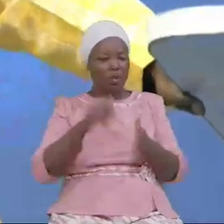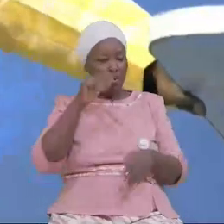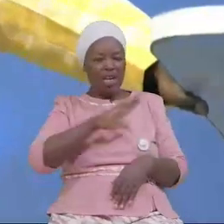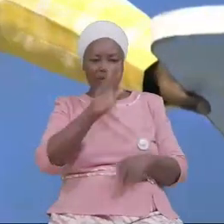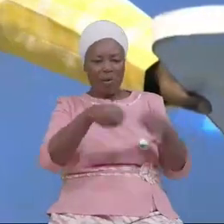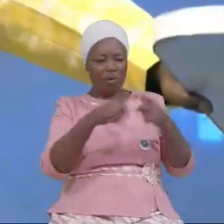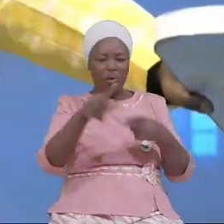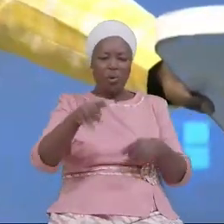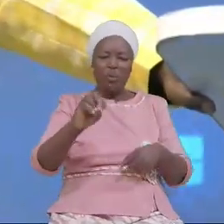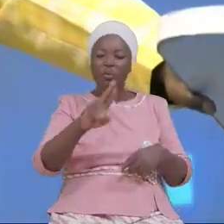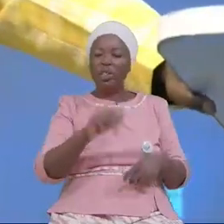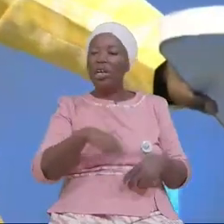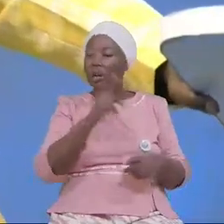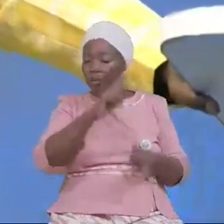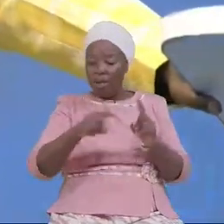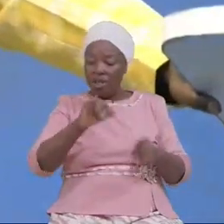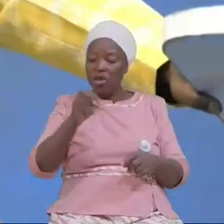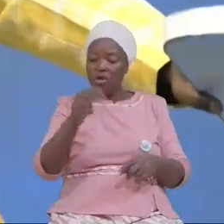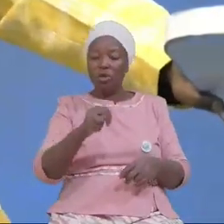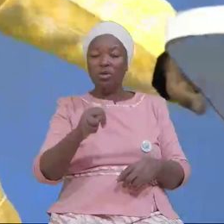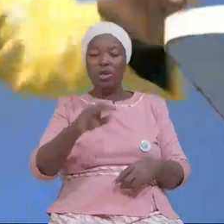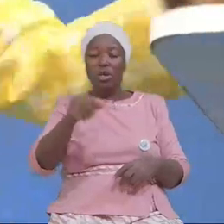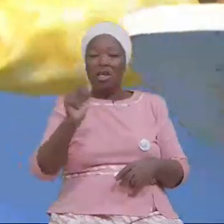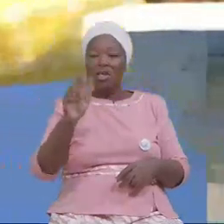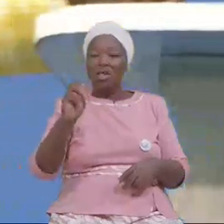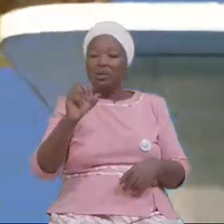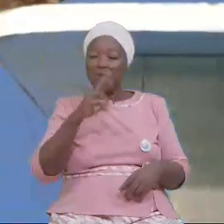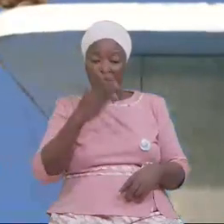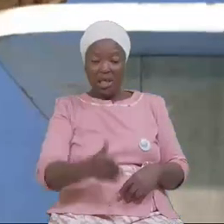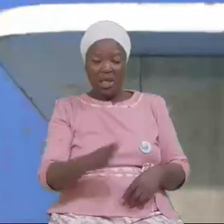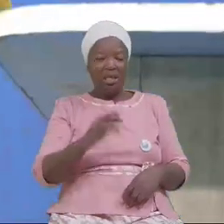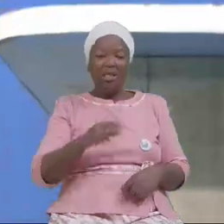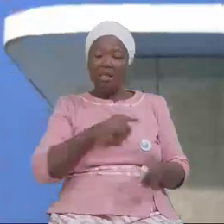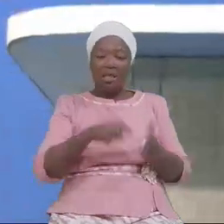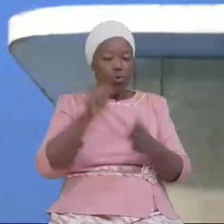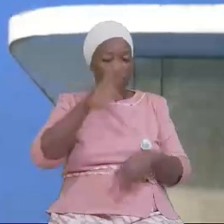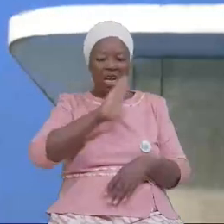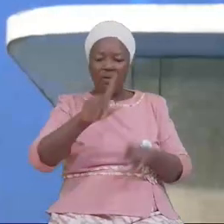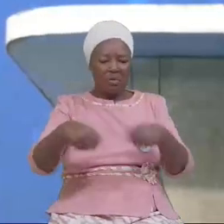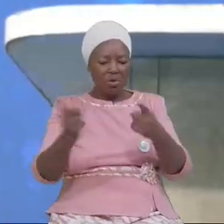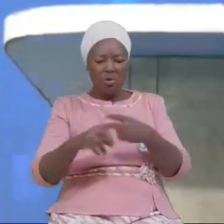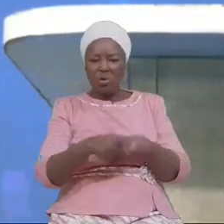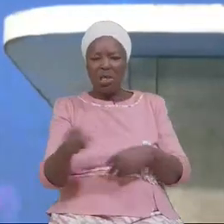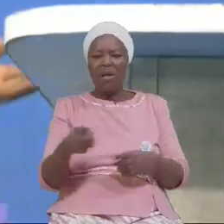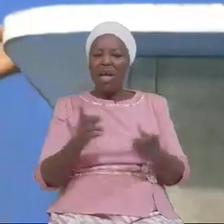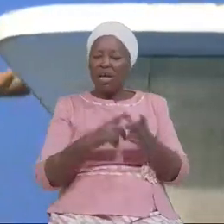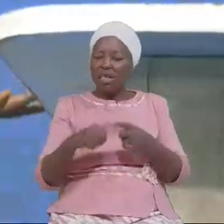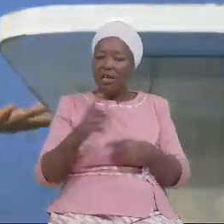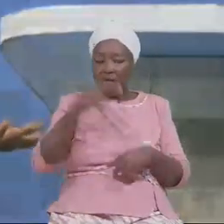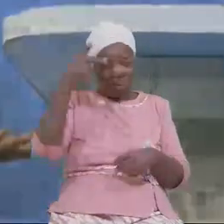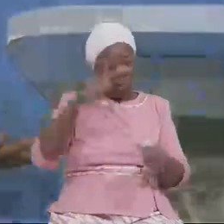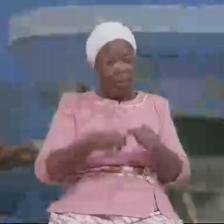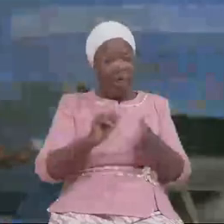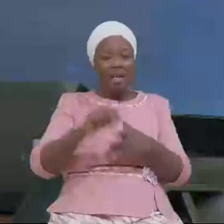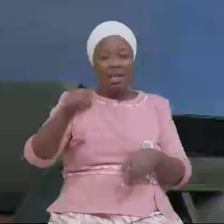là, elle n'était pas allée vers eux. Les pharisiens, le propriétaire de cette chambre